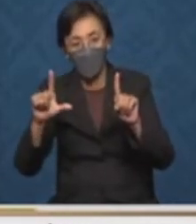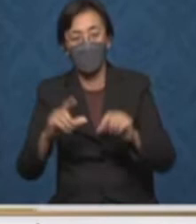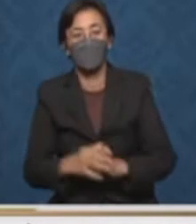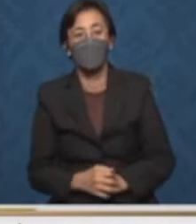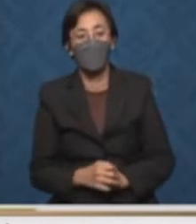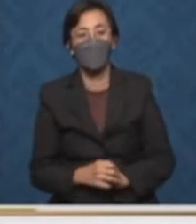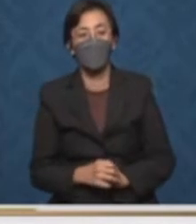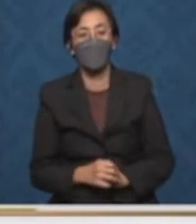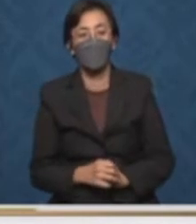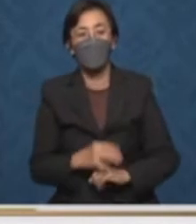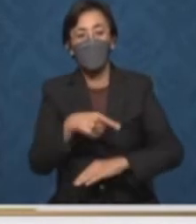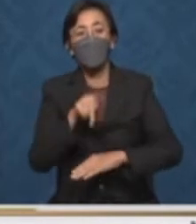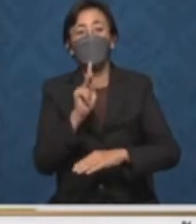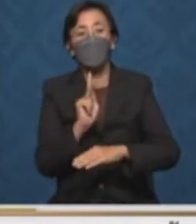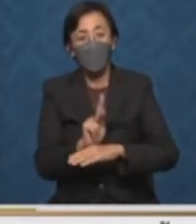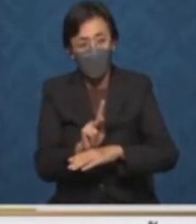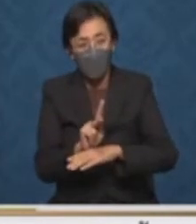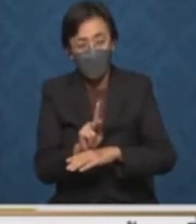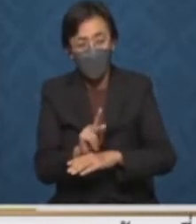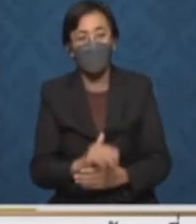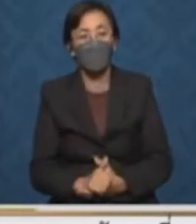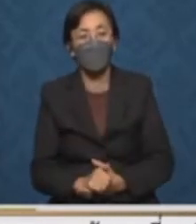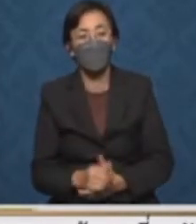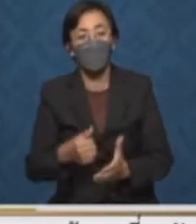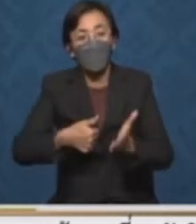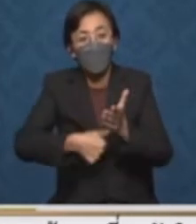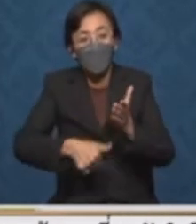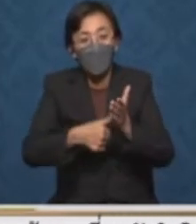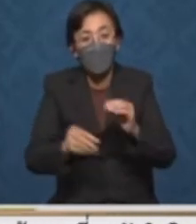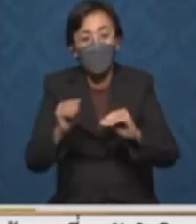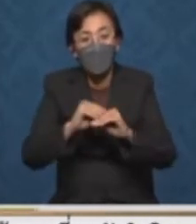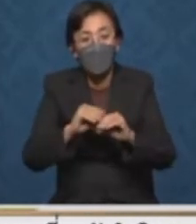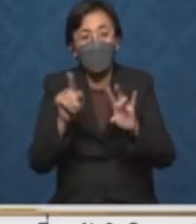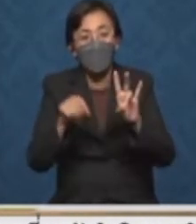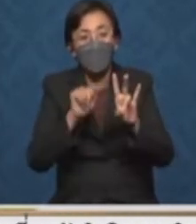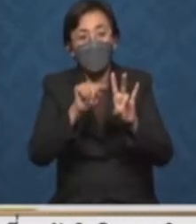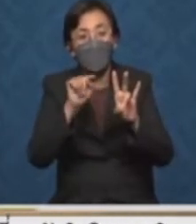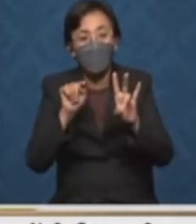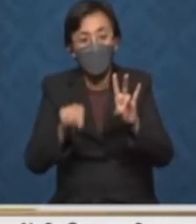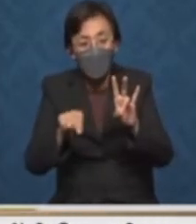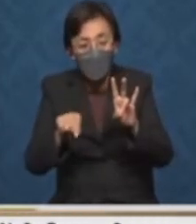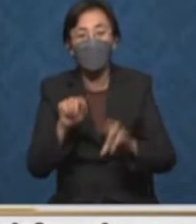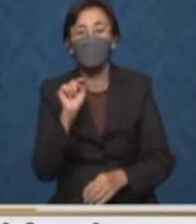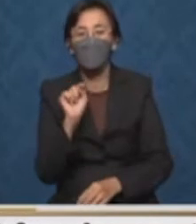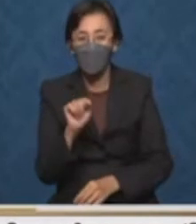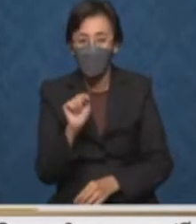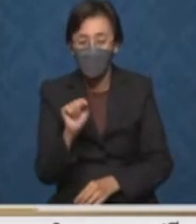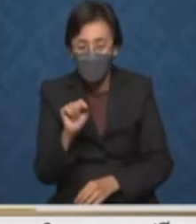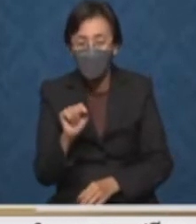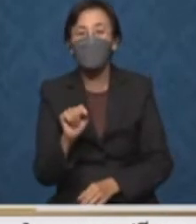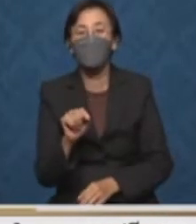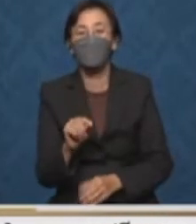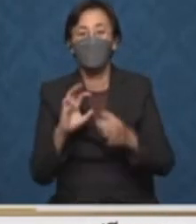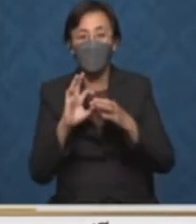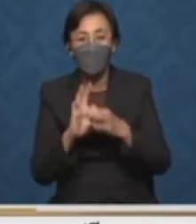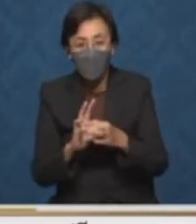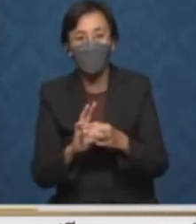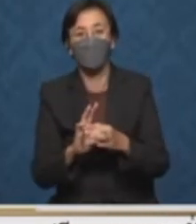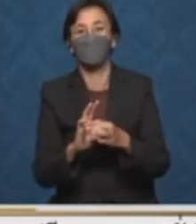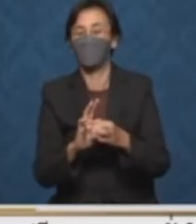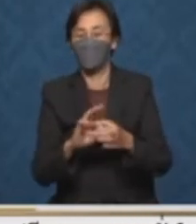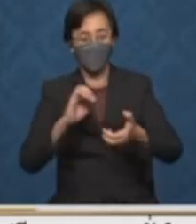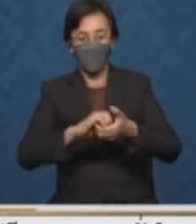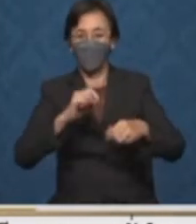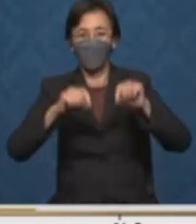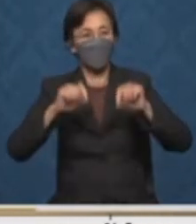ท่านประธานครับเรื่องแวดนี่แหละครับเป็นที่มาของ G2 GKแล้วเรื่องนี้นะครับมันต้อง